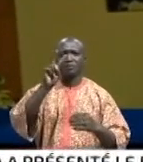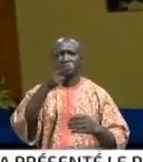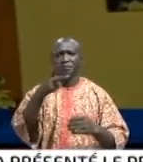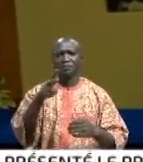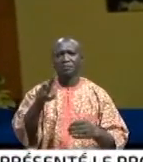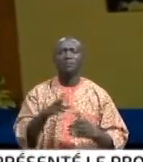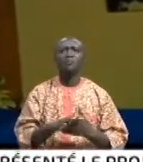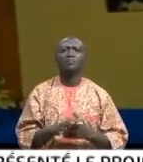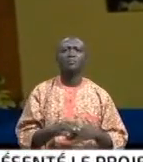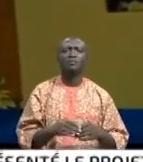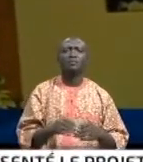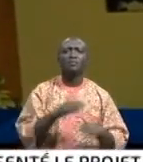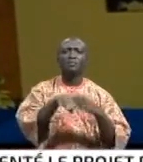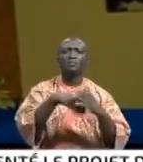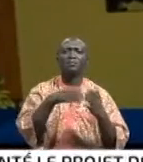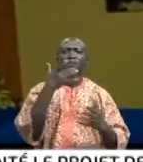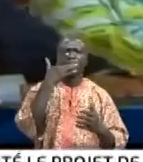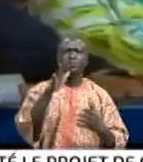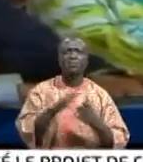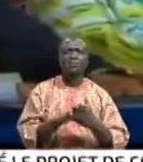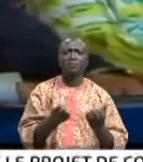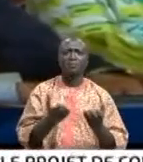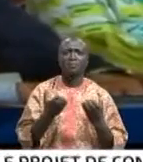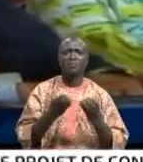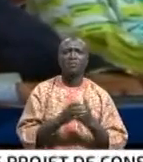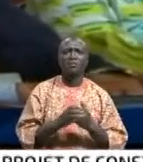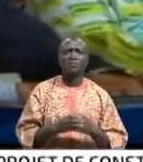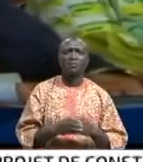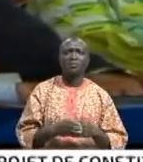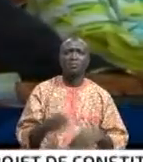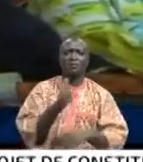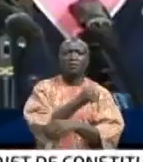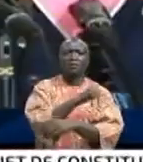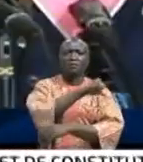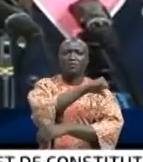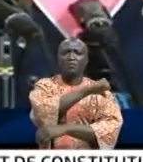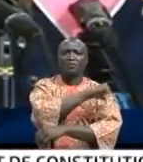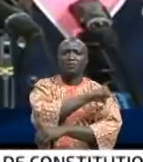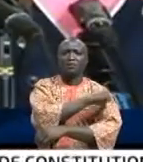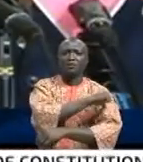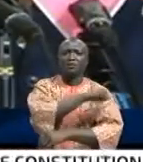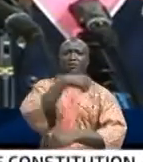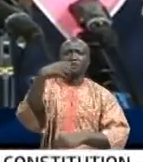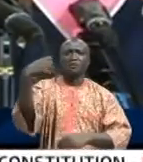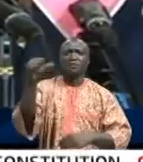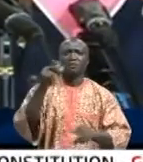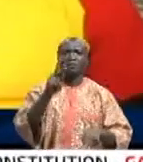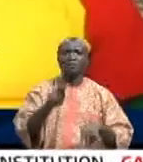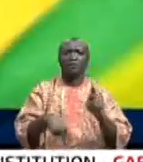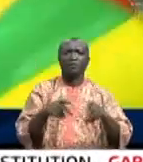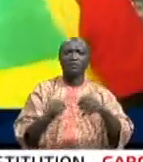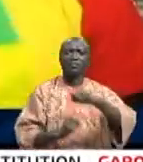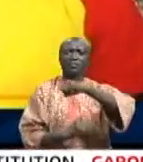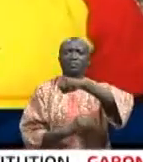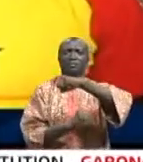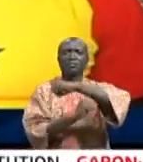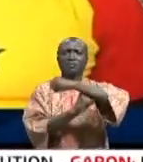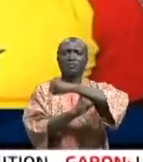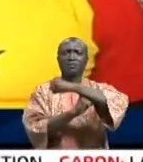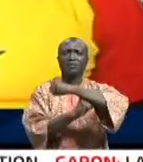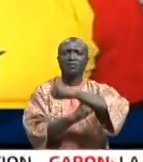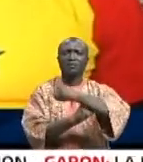mettre toutes les chances du côté des lions Augustins Senghor qui lance un appel pour un soutien massif du peuple sénégalais voici pour les titres tout de suite